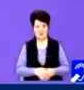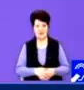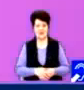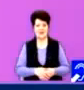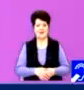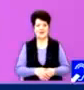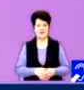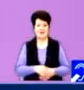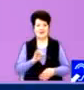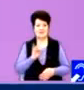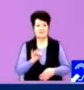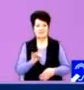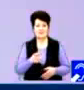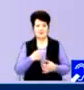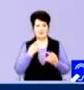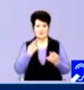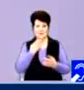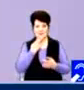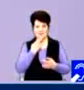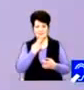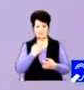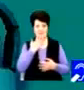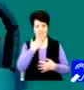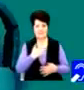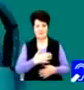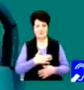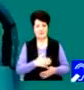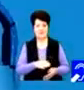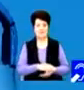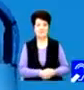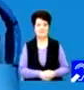visătoare și cu sufletul plin de